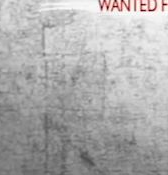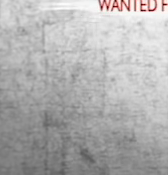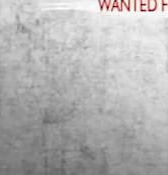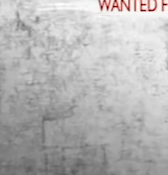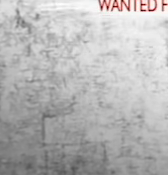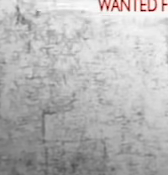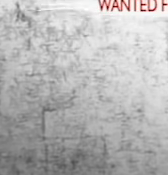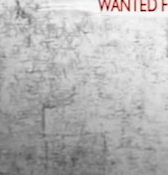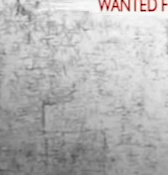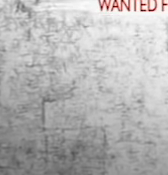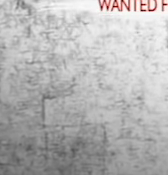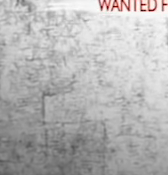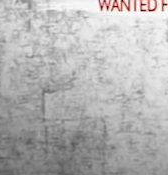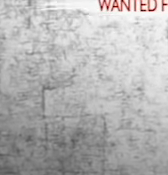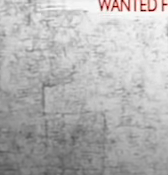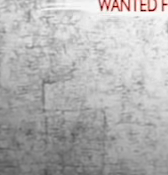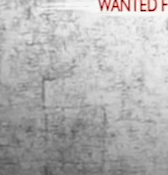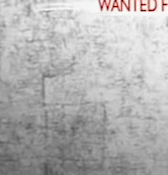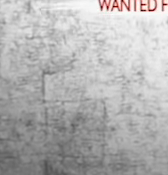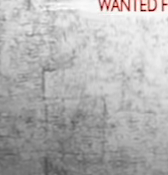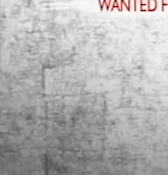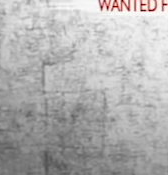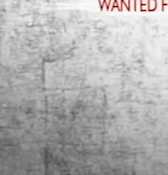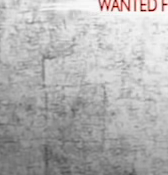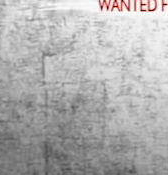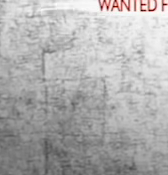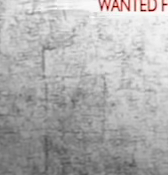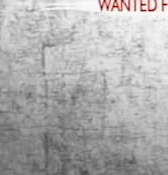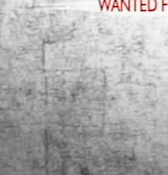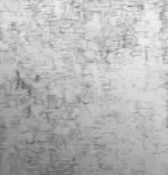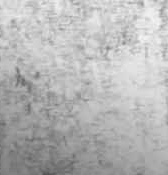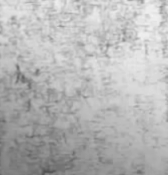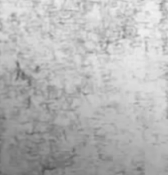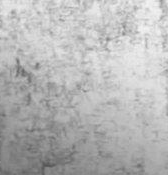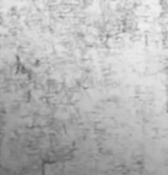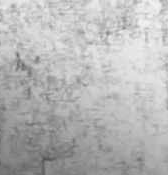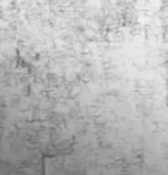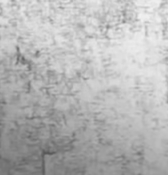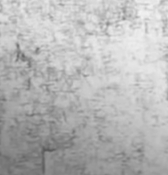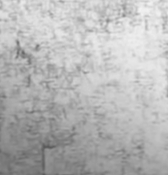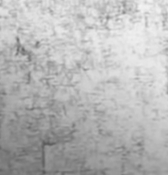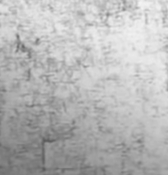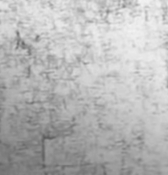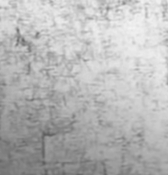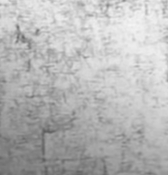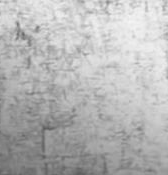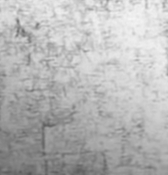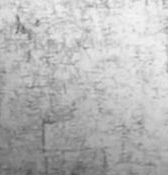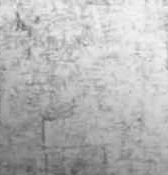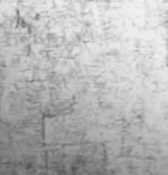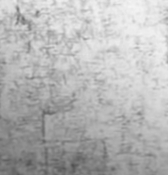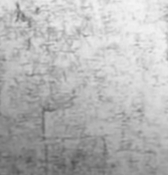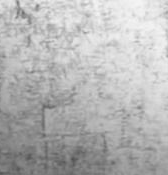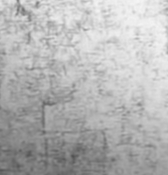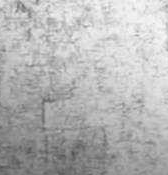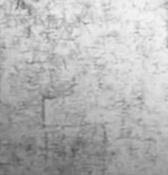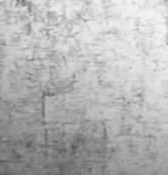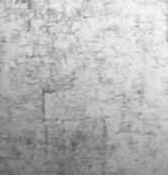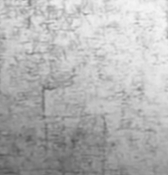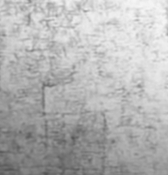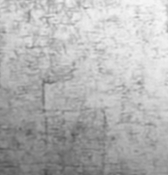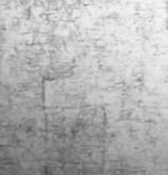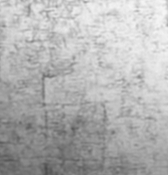kasong securities fraud, stock manipulation at embezzlement. Habang ang anak niya si Wang Chuyen, na incorporator ng Pharmaly